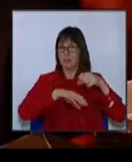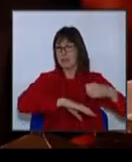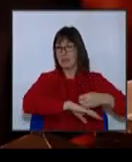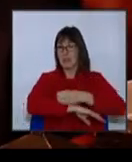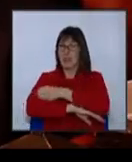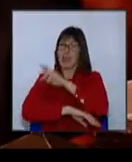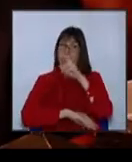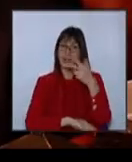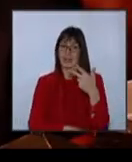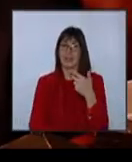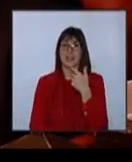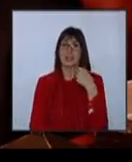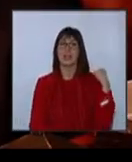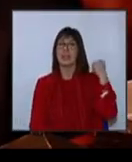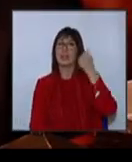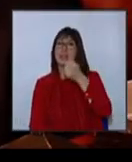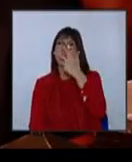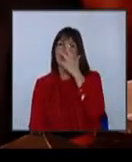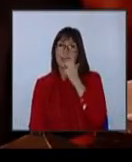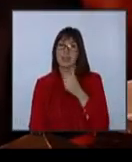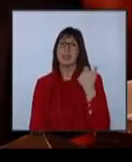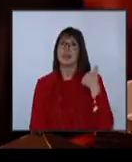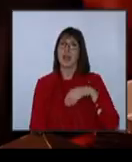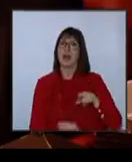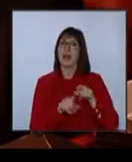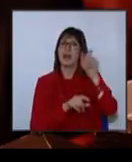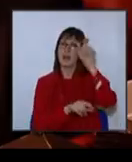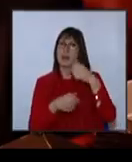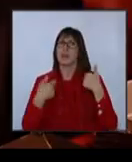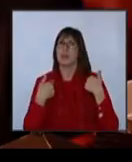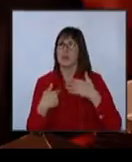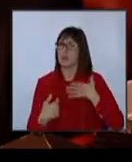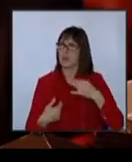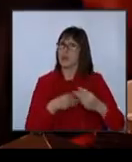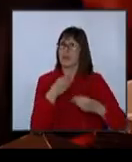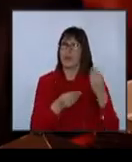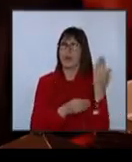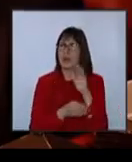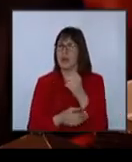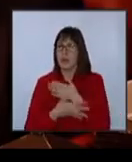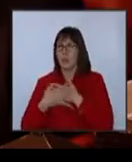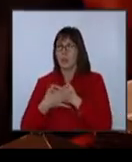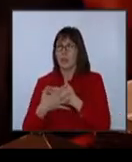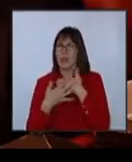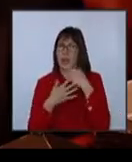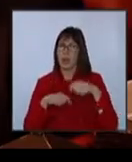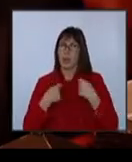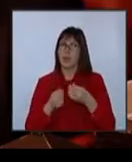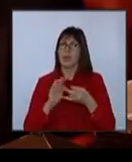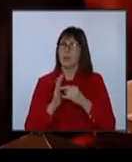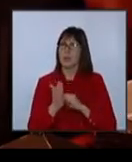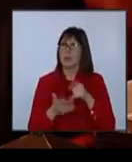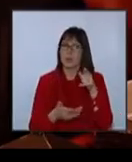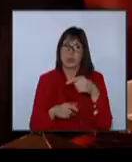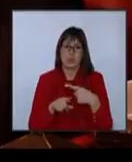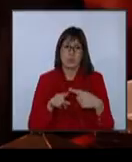de tren R3. 3 anys que de ben segur els responsables podien haver fet i aportat amb un mínim de voluntat alguna solució, si més no, a una